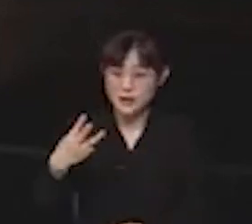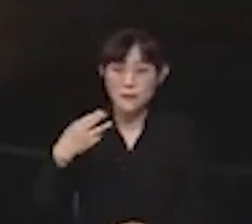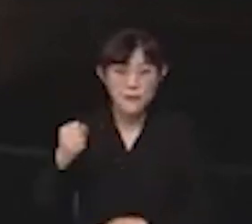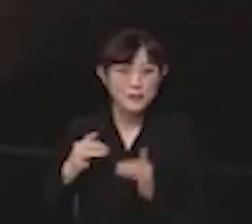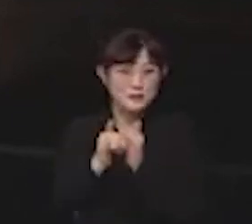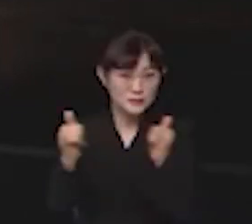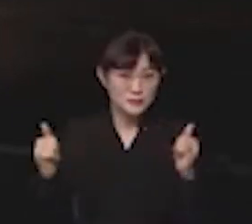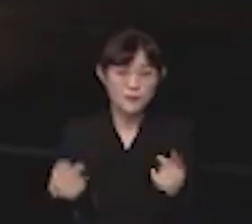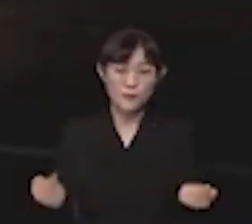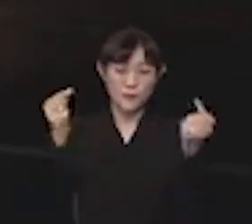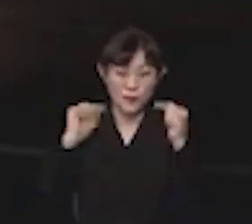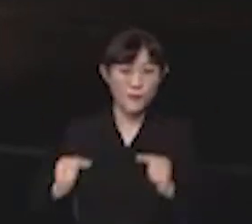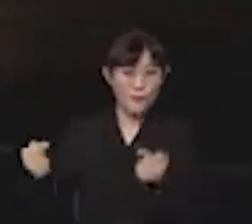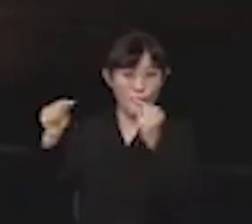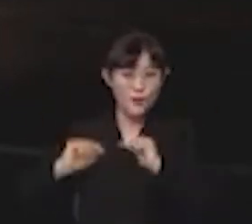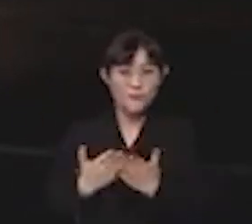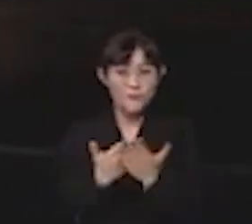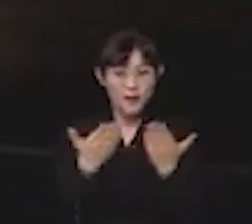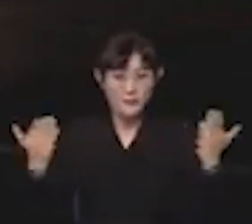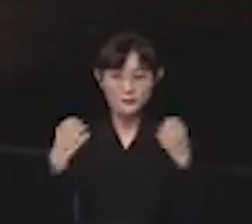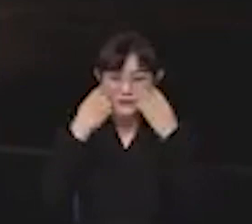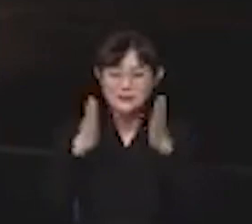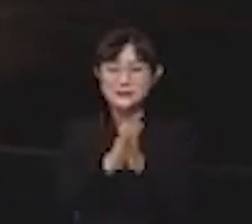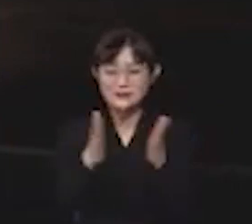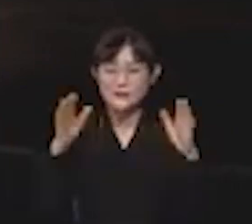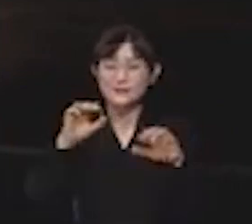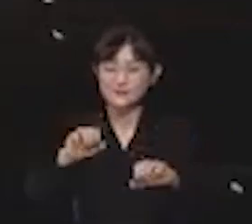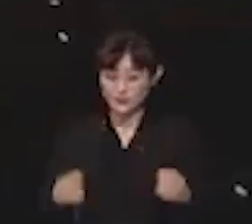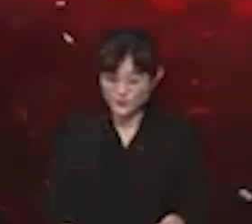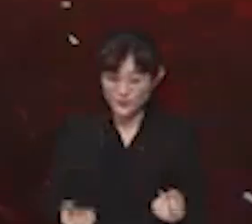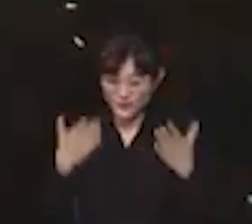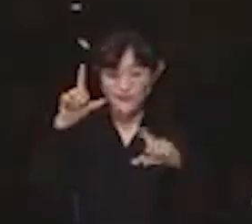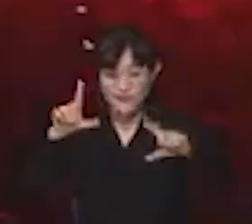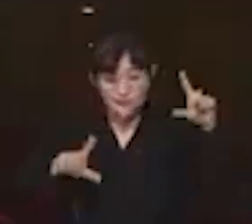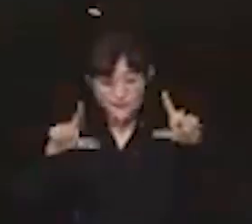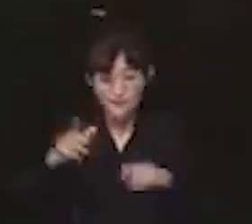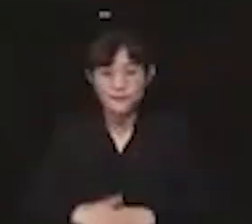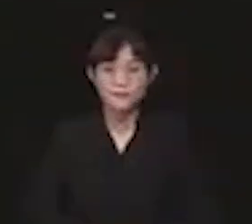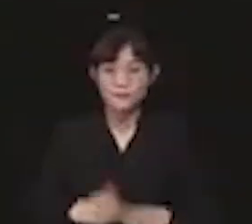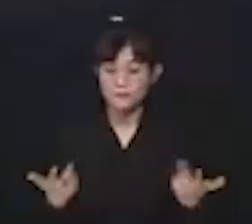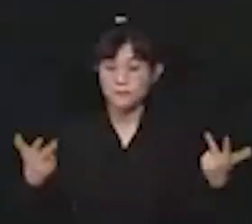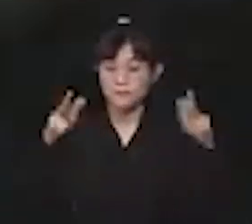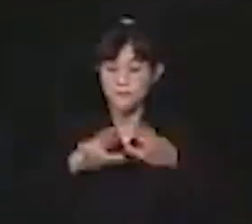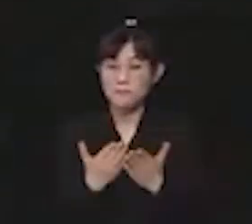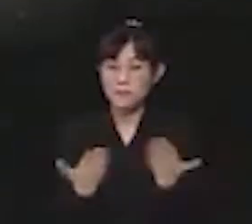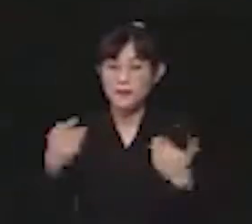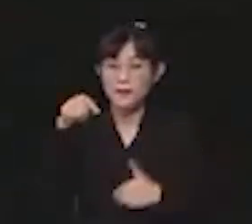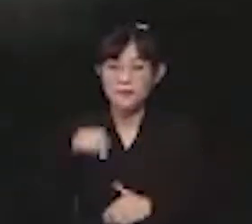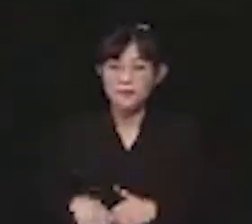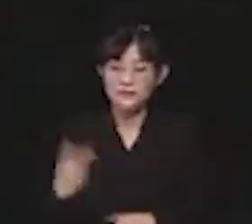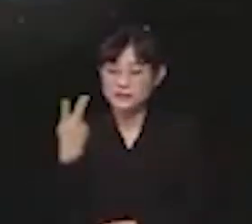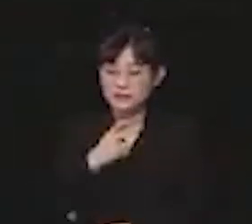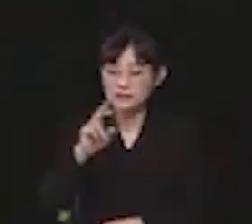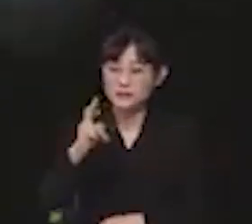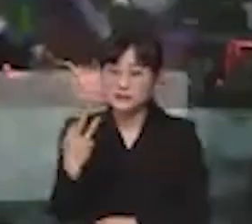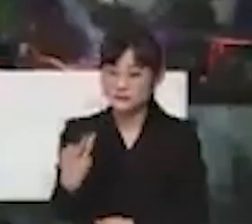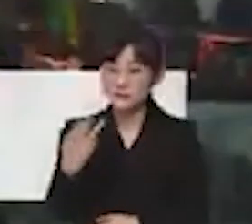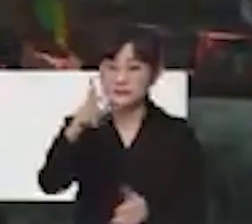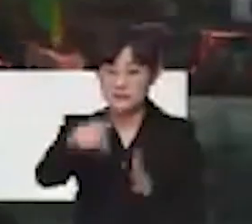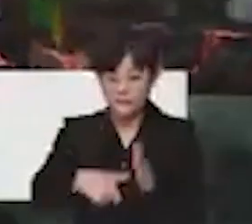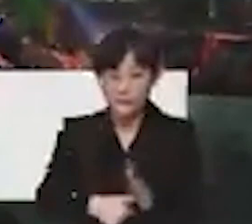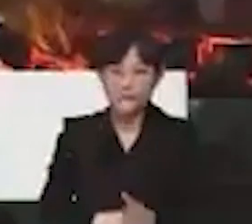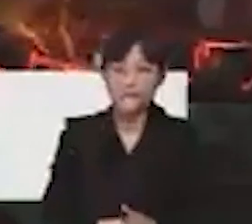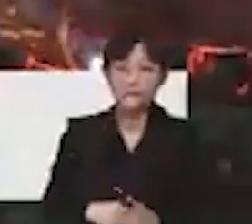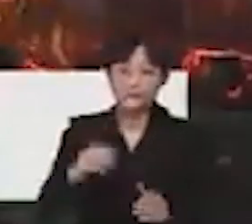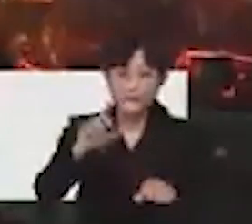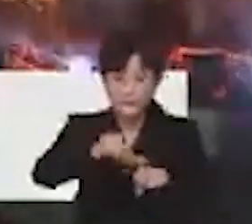명이 한데 모여 박람회의 새 시작을 축하하는 모습입니다. 이번 국제정원 박람회는 지난 2013년